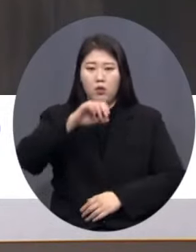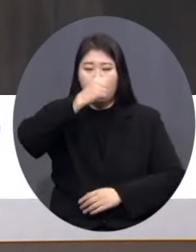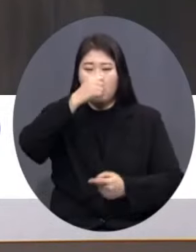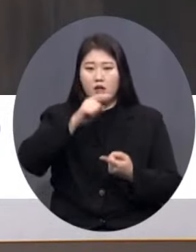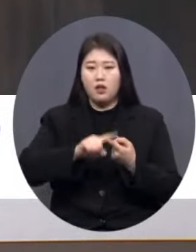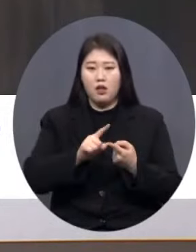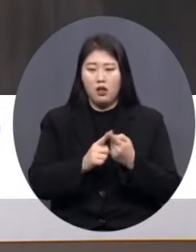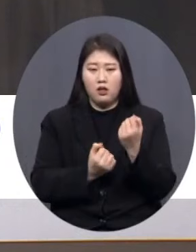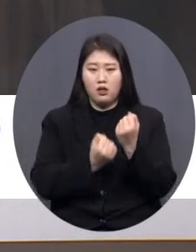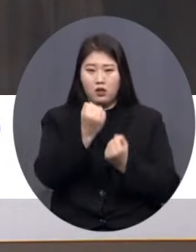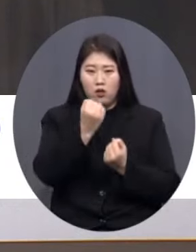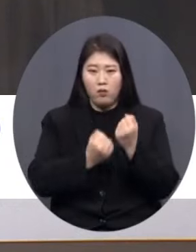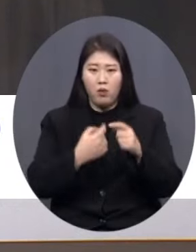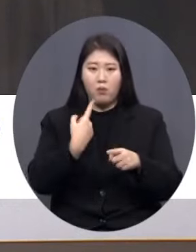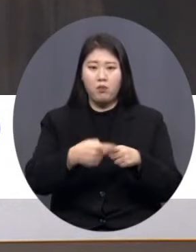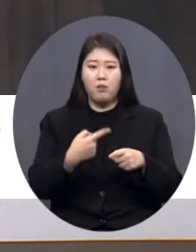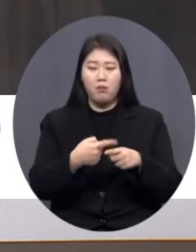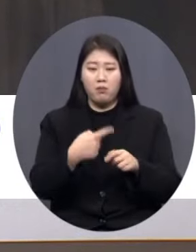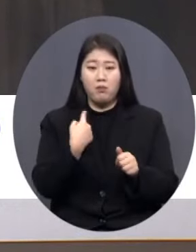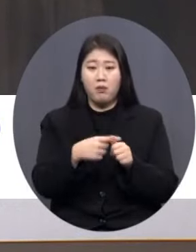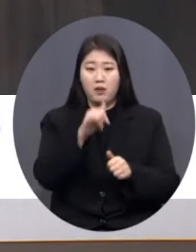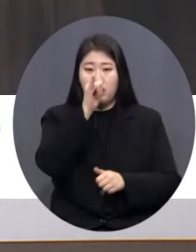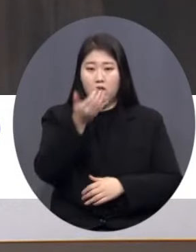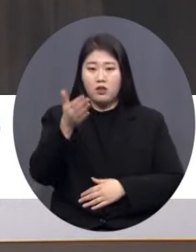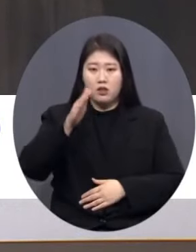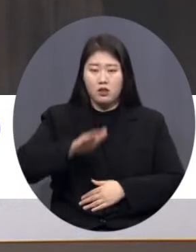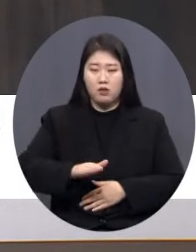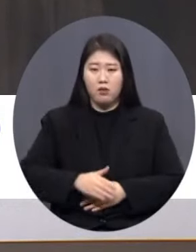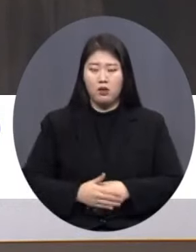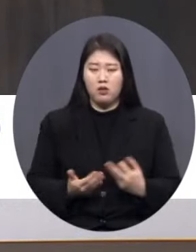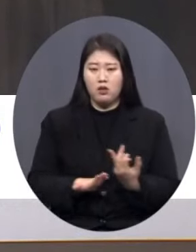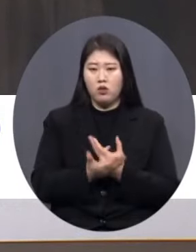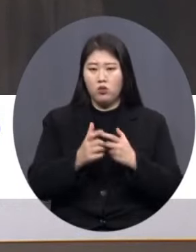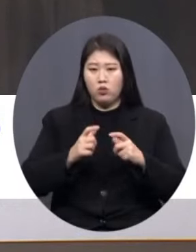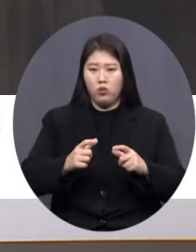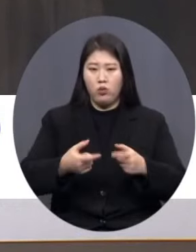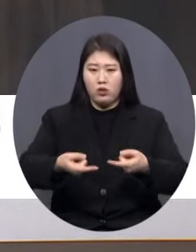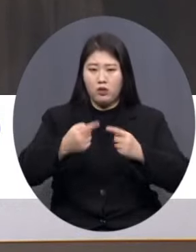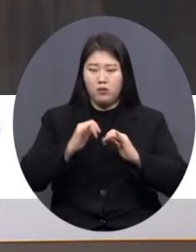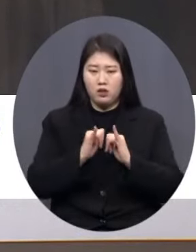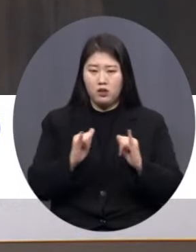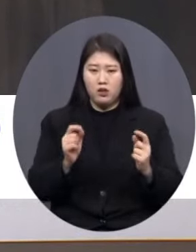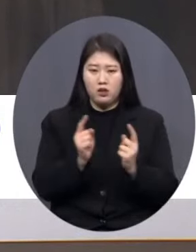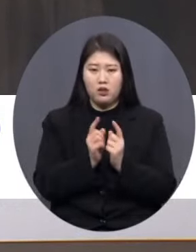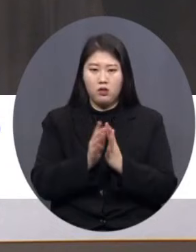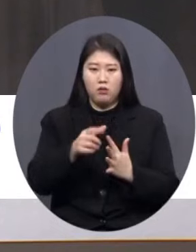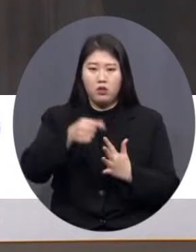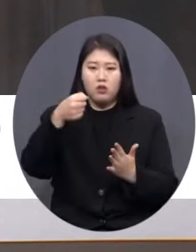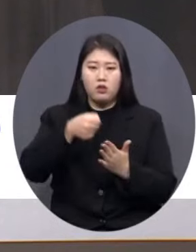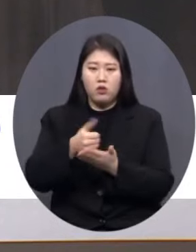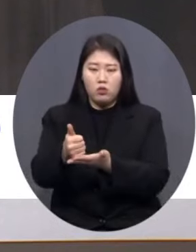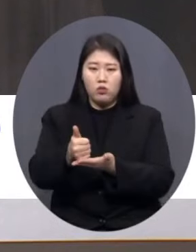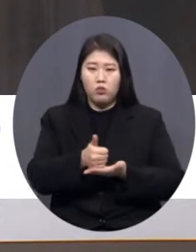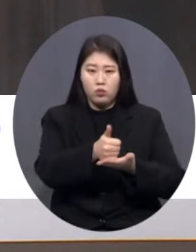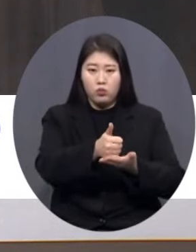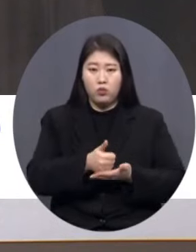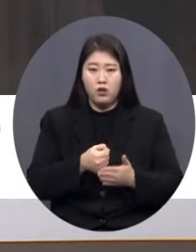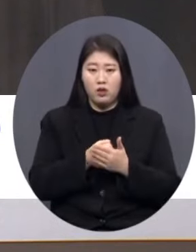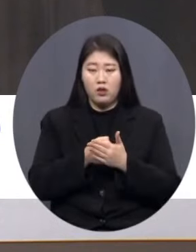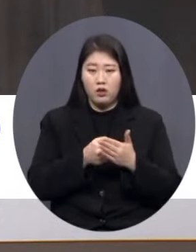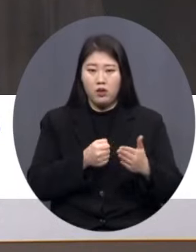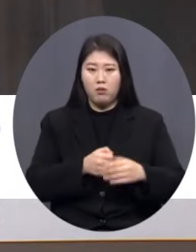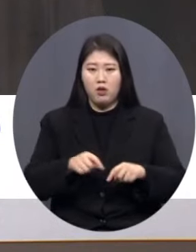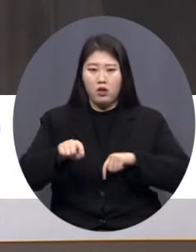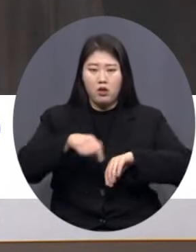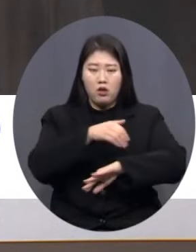대한 설명과 비판이 나오기도 했지만 제주도가 참석자들을 직접 선정해 초대하다 보니